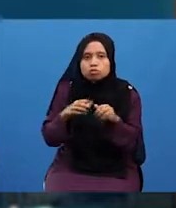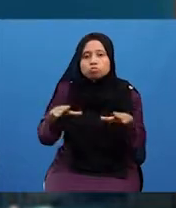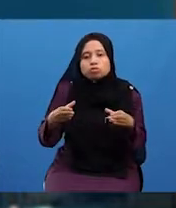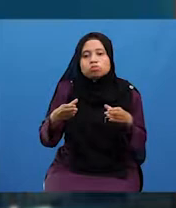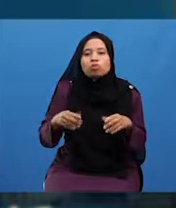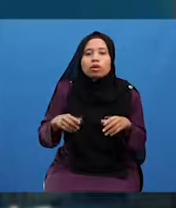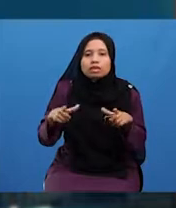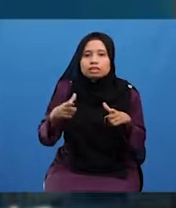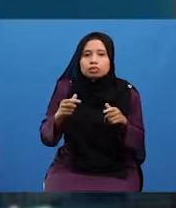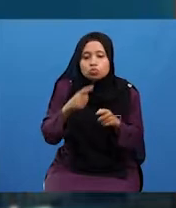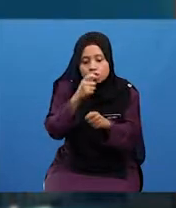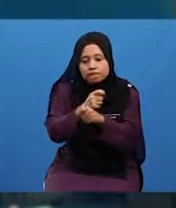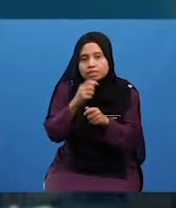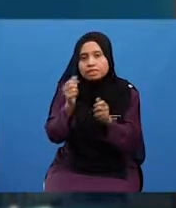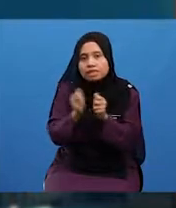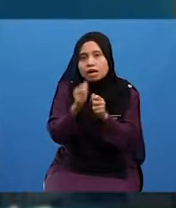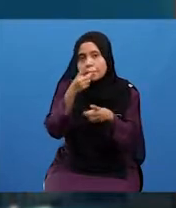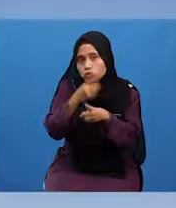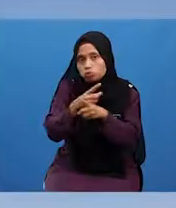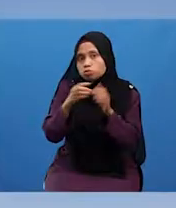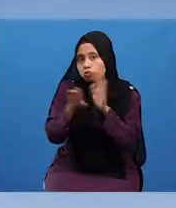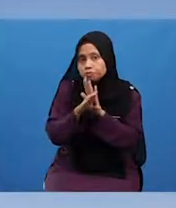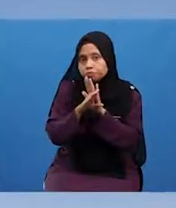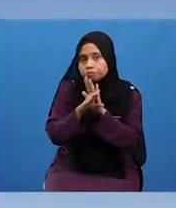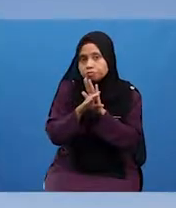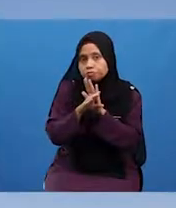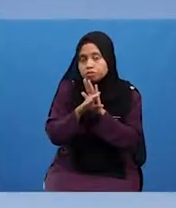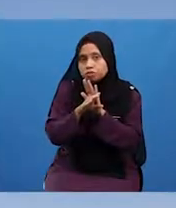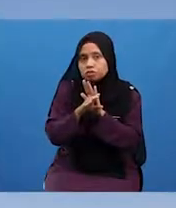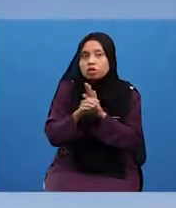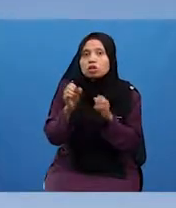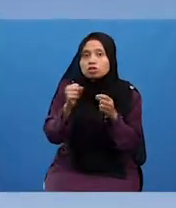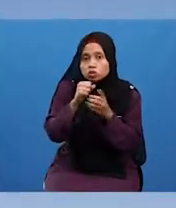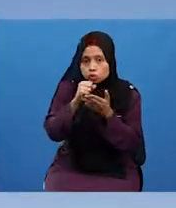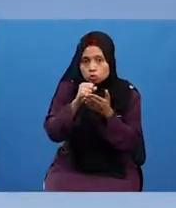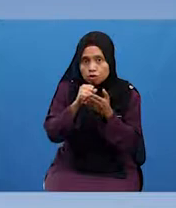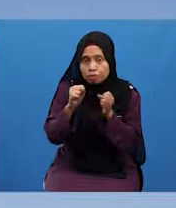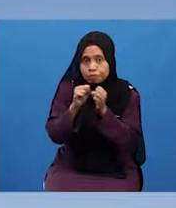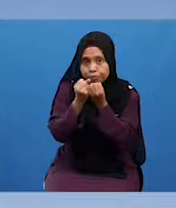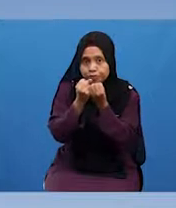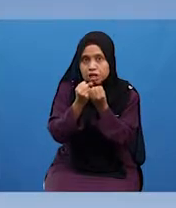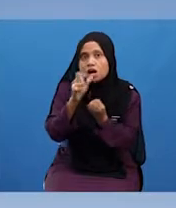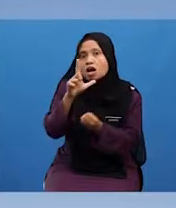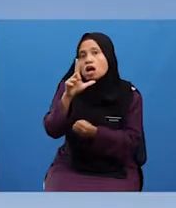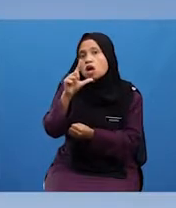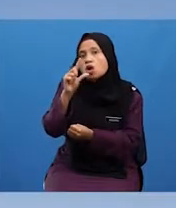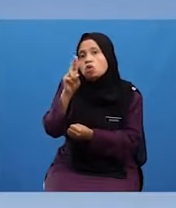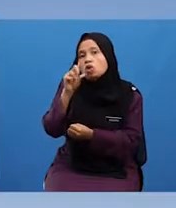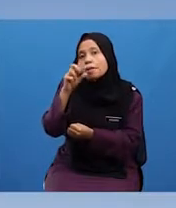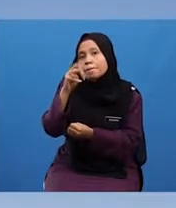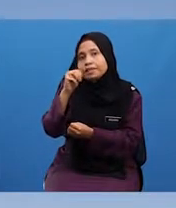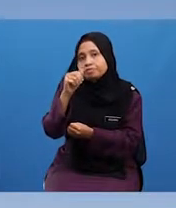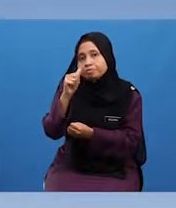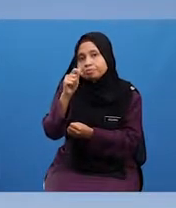dengan sempurna. Sebagai contoh, dalam surah Luqman ayat yang ke-18, Allah Subhanahu Wa